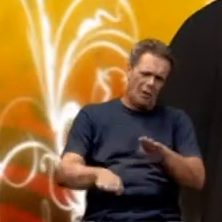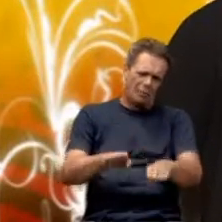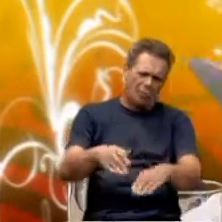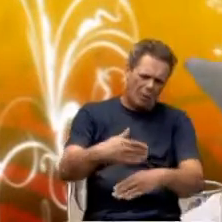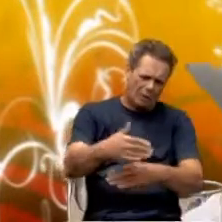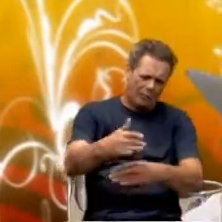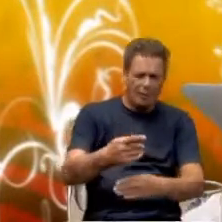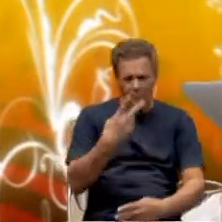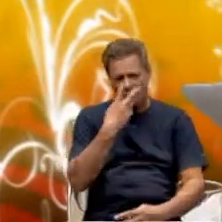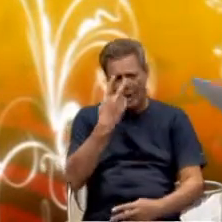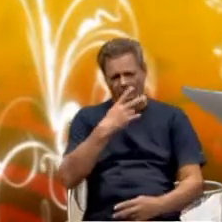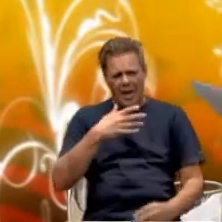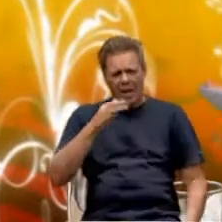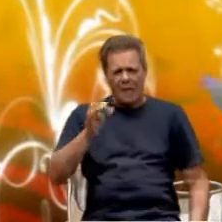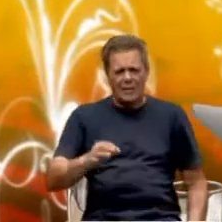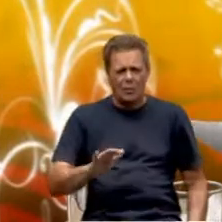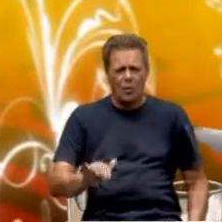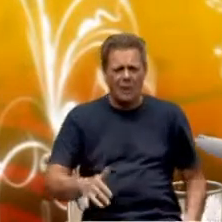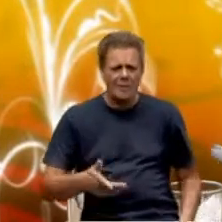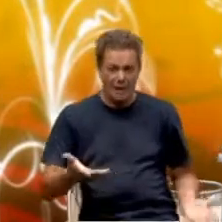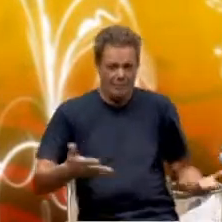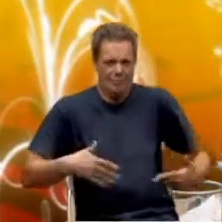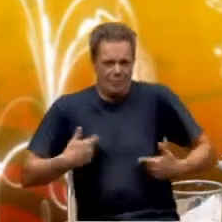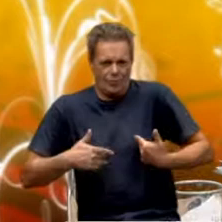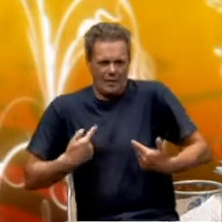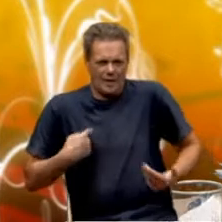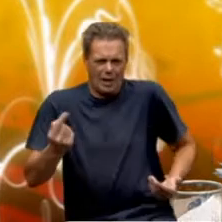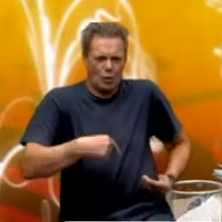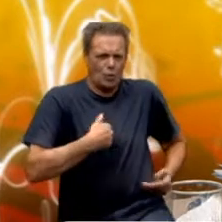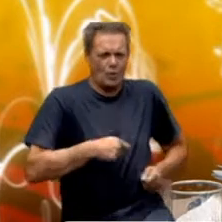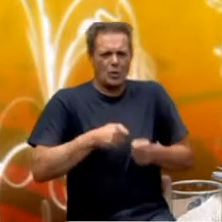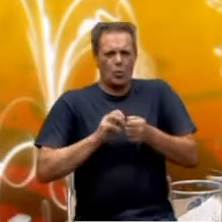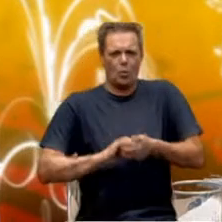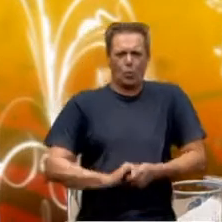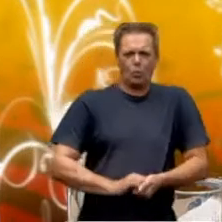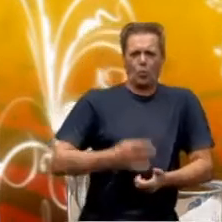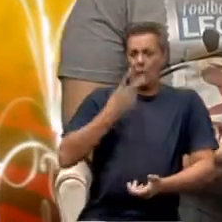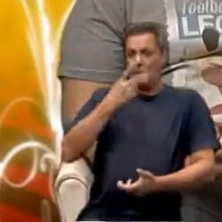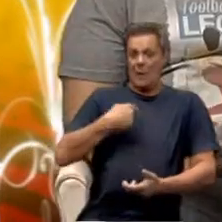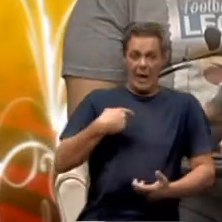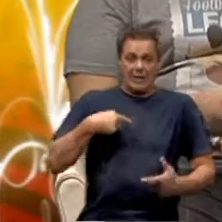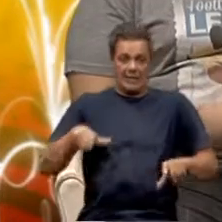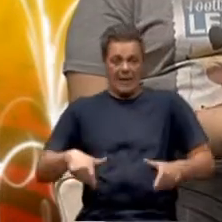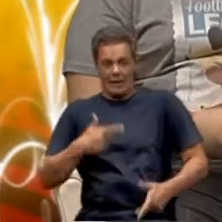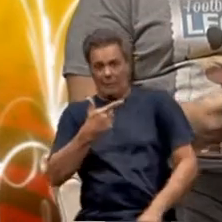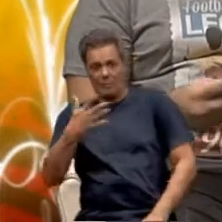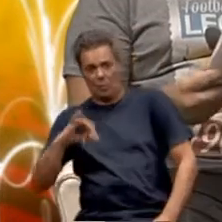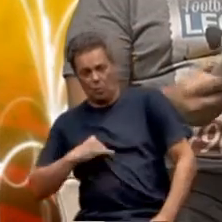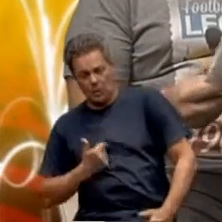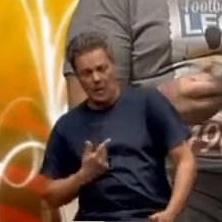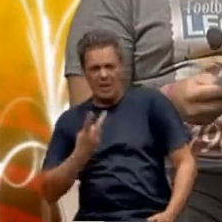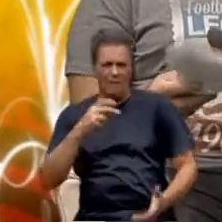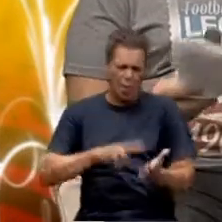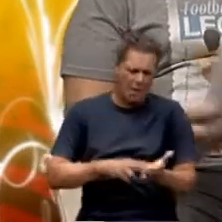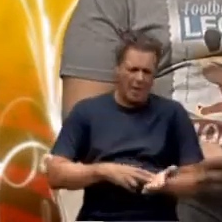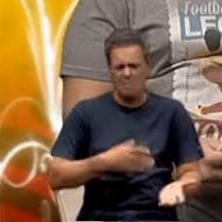djeca to ih raspoloži kada dođu kod nas u udrugu i vide nas starije. Ja imam 25 godina, Ivona i